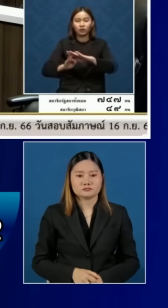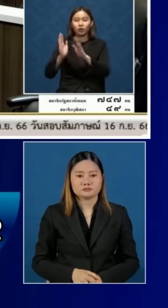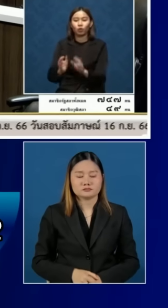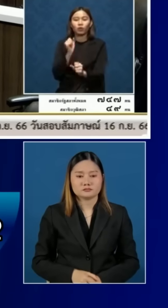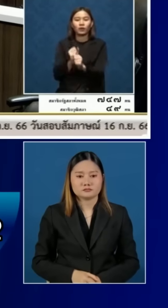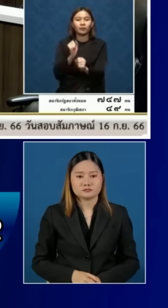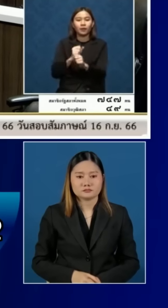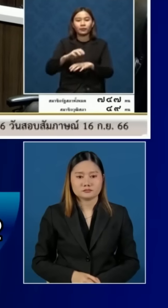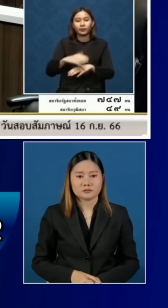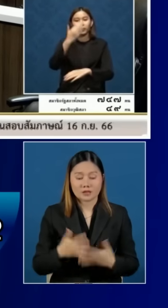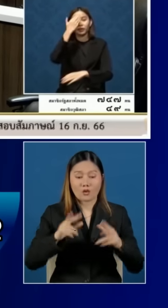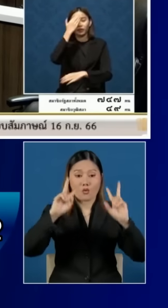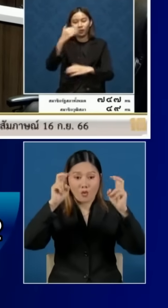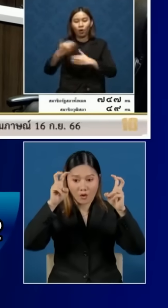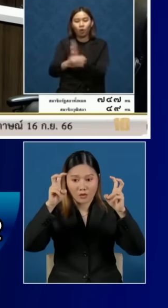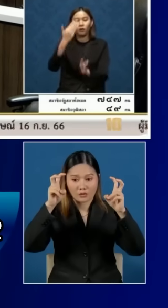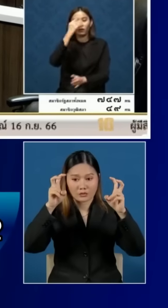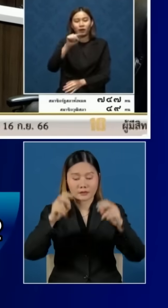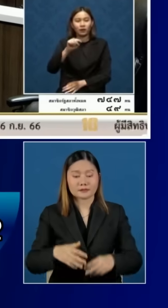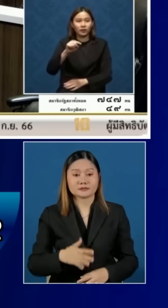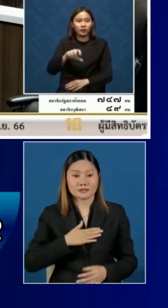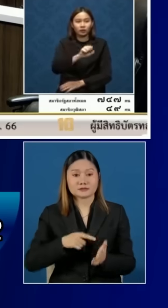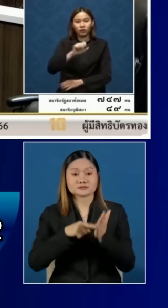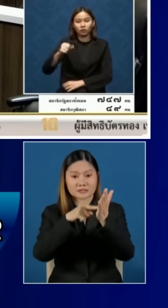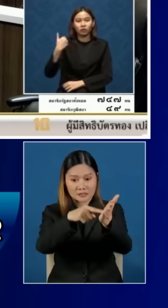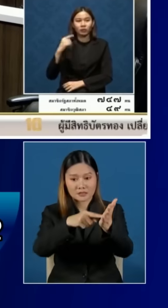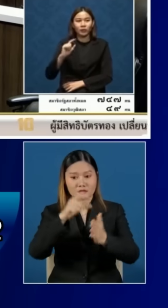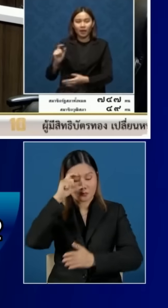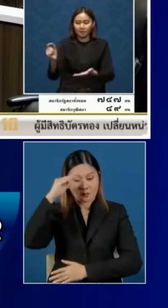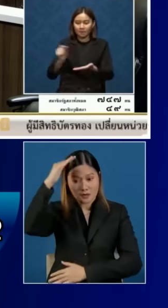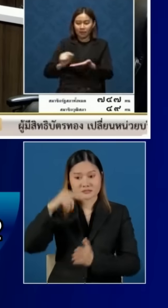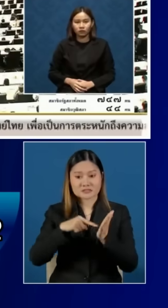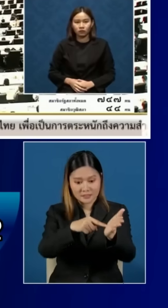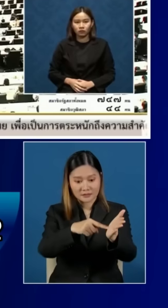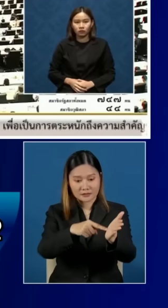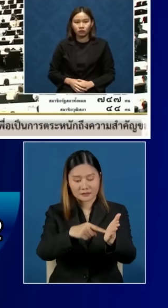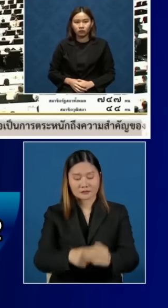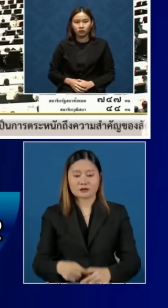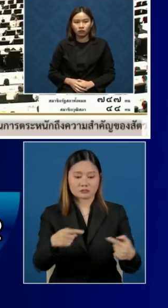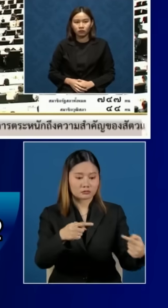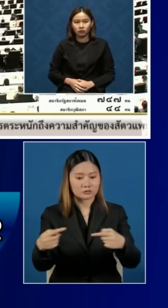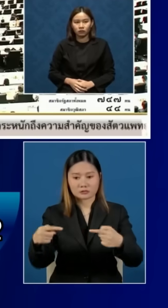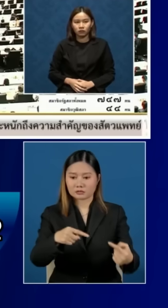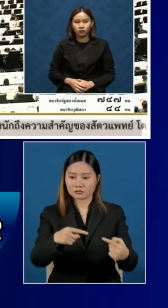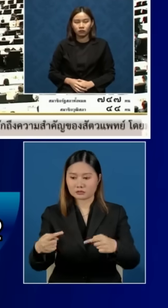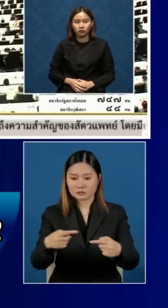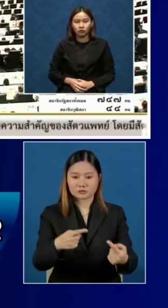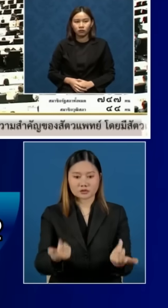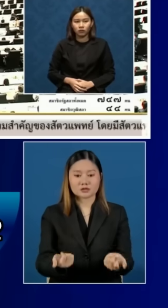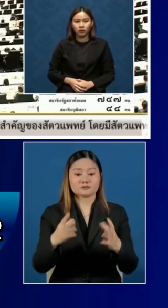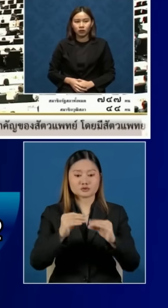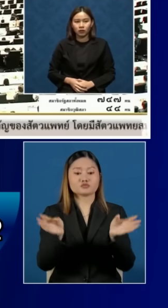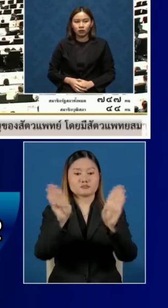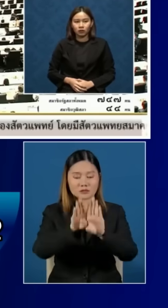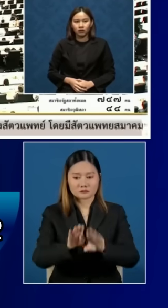ส่วนเรื่องเดี๋ยวยัตติที่เราได้เสนอโดยคุณรังสิมันต์โรมเนี่ยและมีการโต้เถียงกันจนนำไปสู่การปิดการประชุม